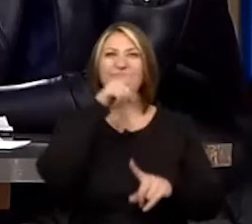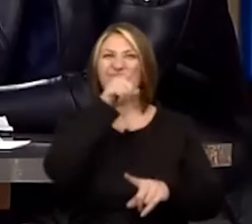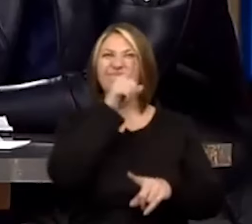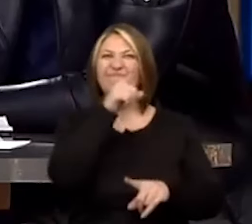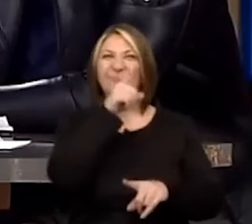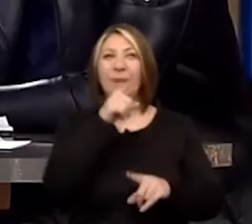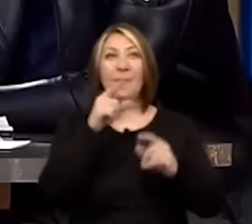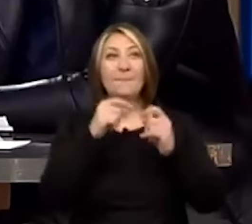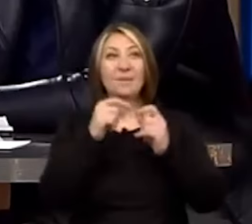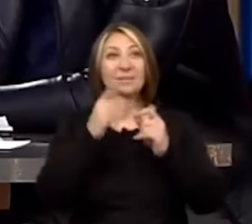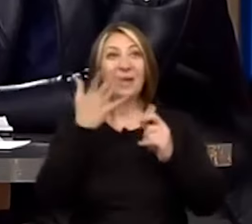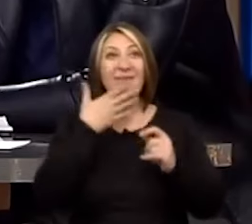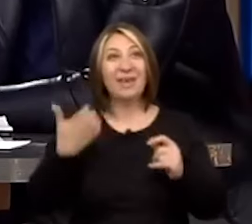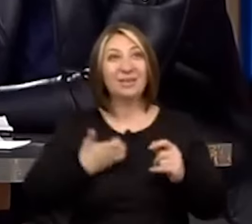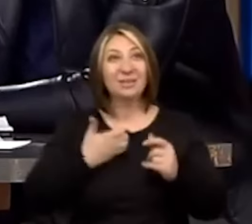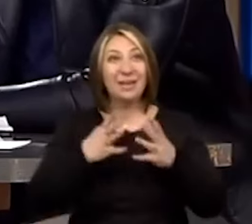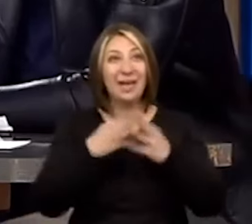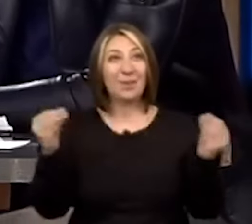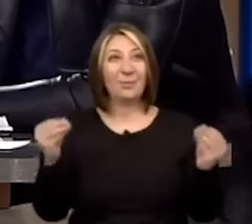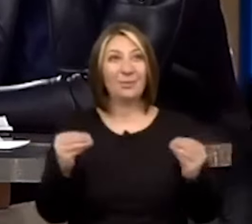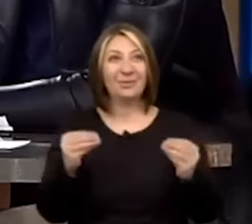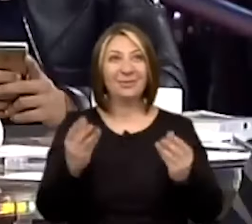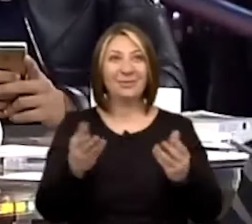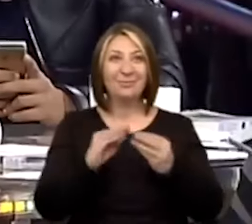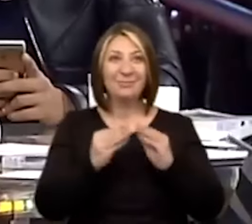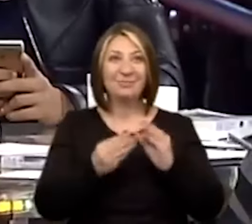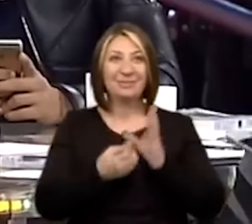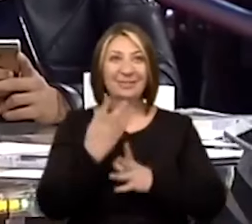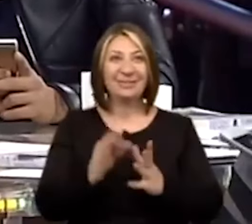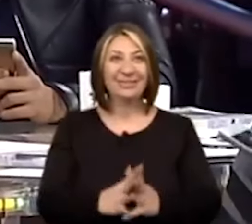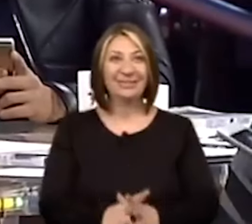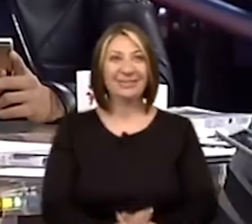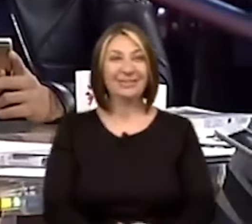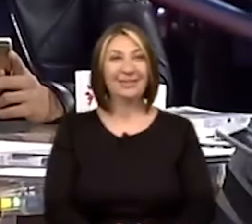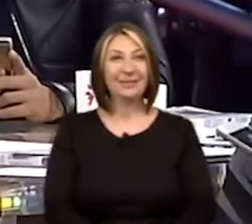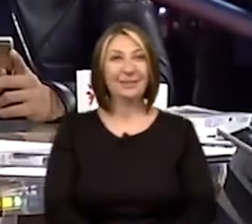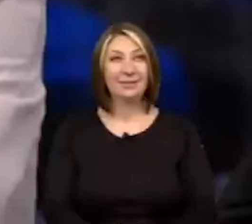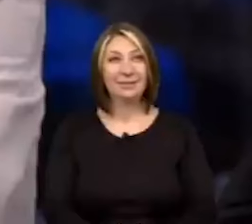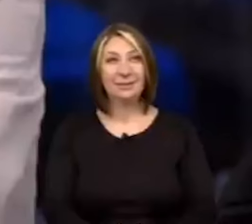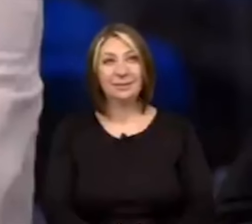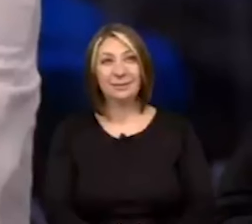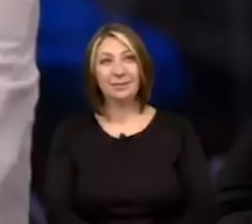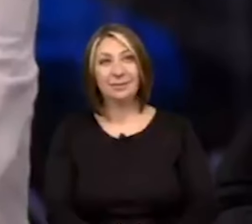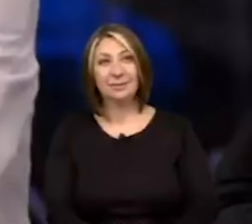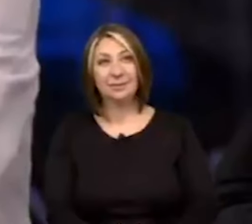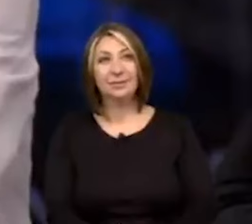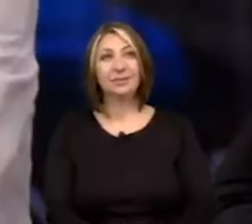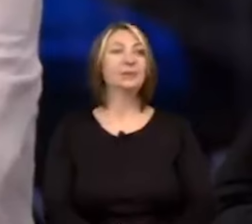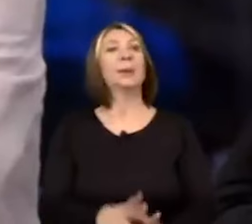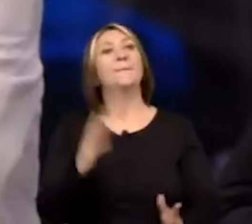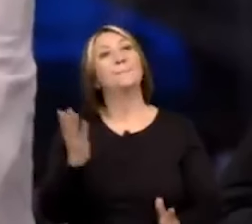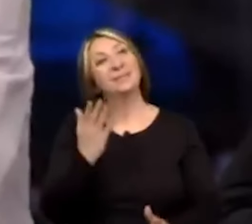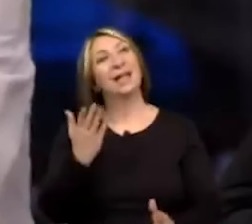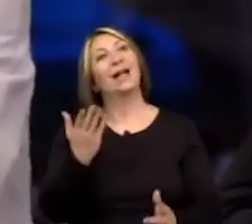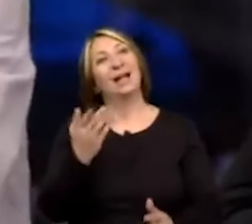Tuğba yüzden Barış Kılıç'ın bile yakışıklılığında problem evet, olmaya başladı galiba. Çok sağ ol. Ama şöyle bir şey var bakayım.